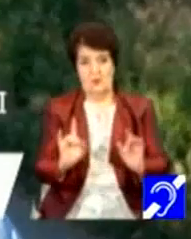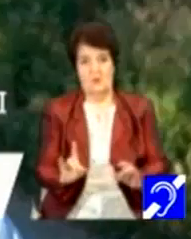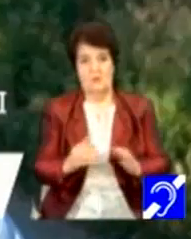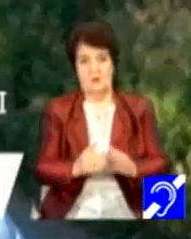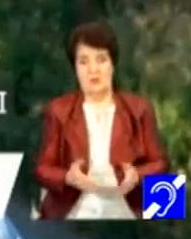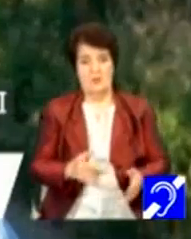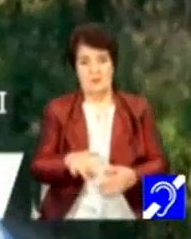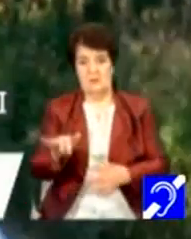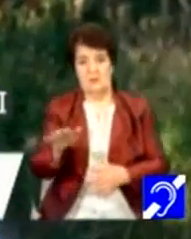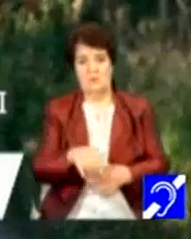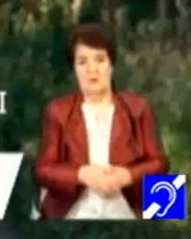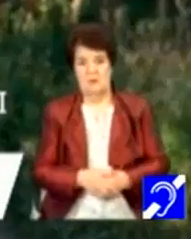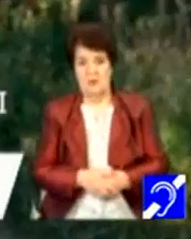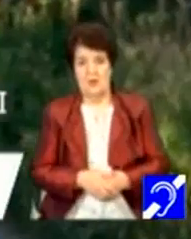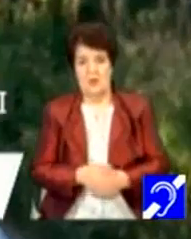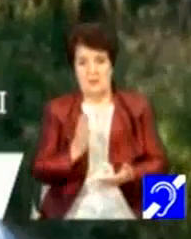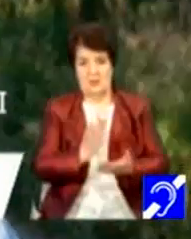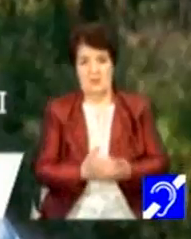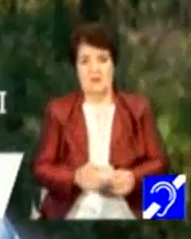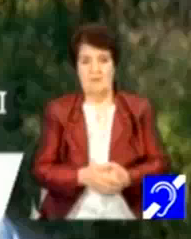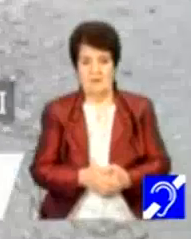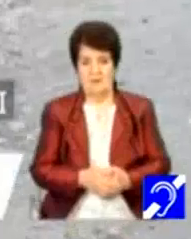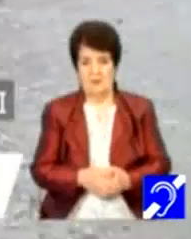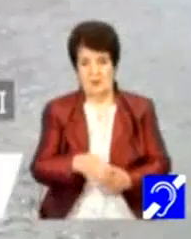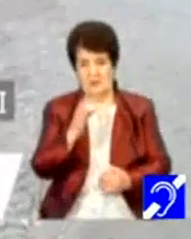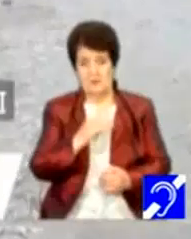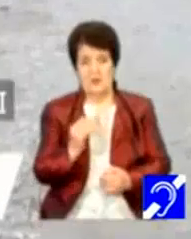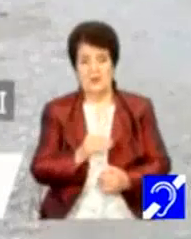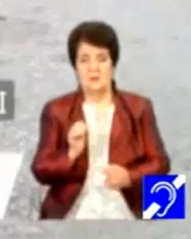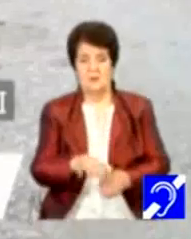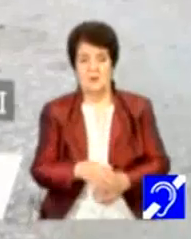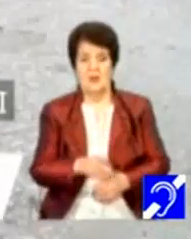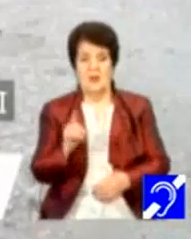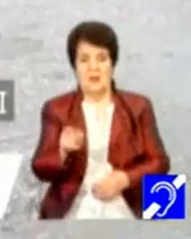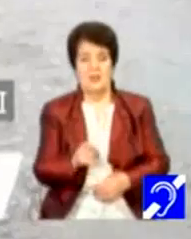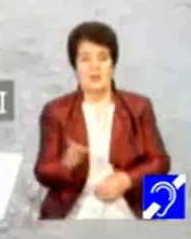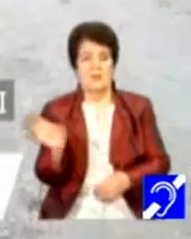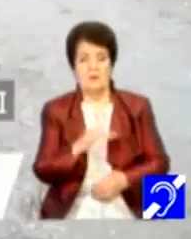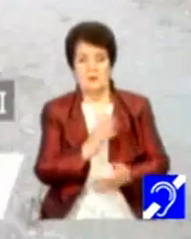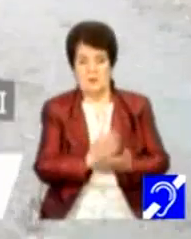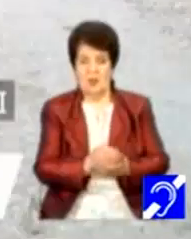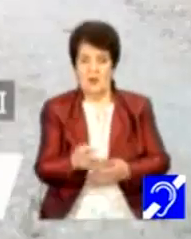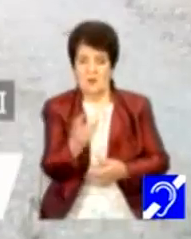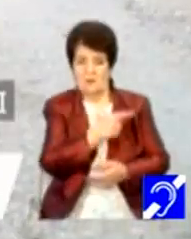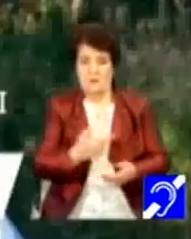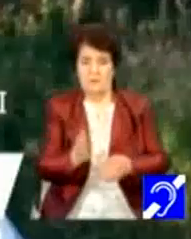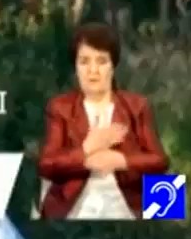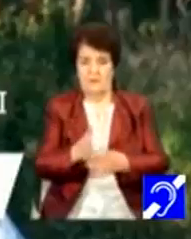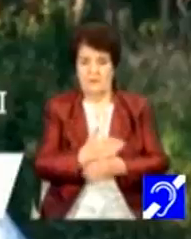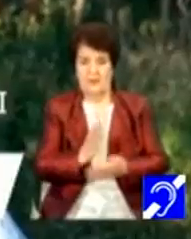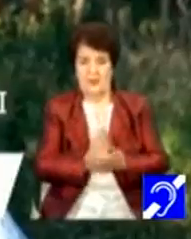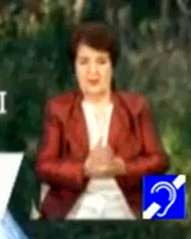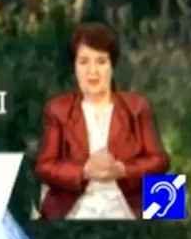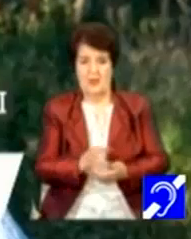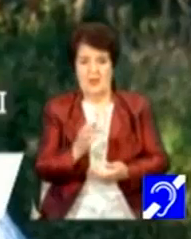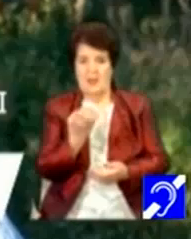umblăm pe el cu mine. Să dăm ajutor mai mult la părinți. Ei doresc tăiat să alegem pe dânșă, da?